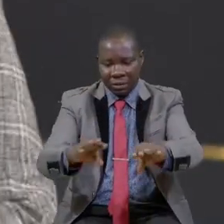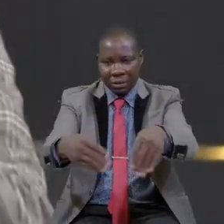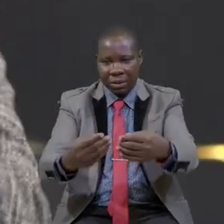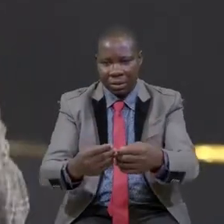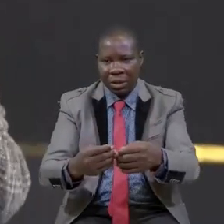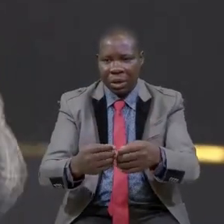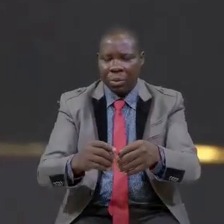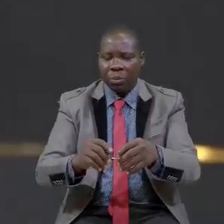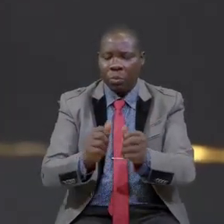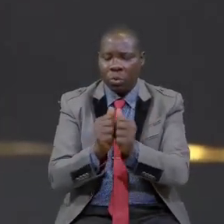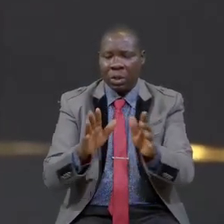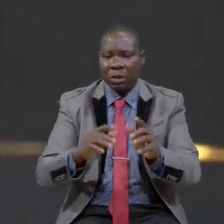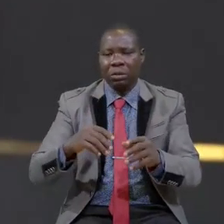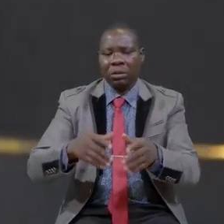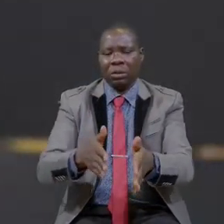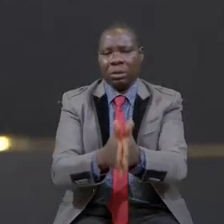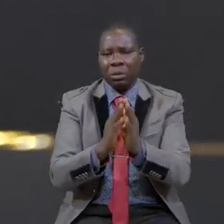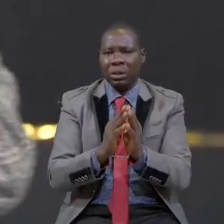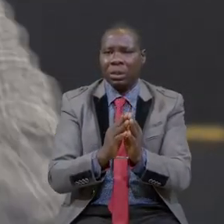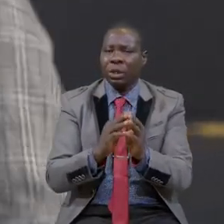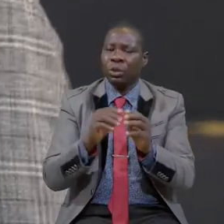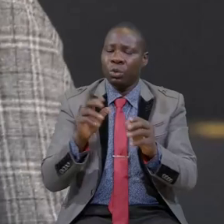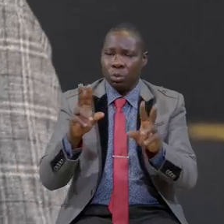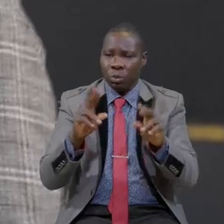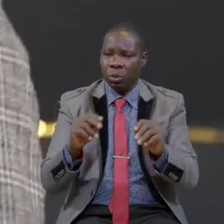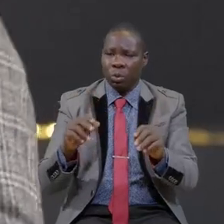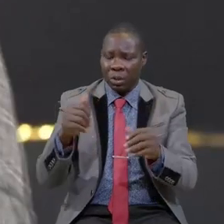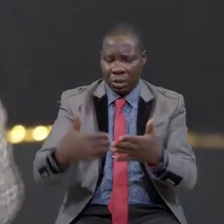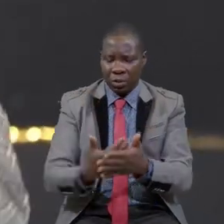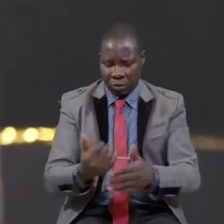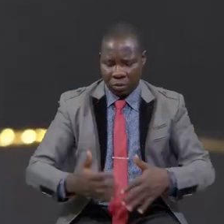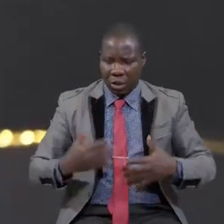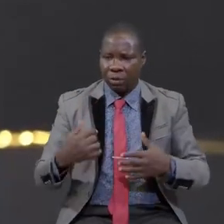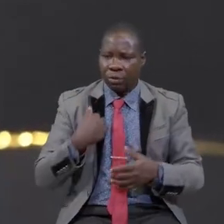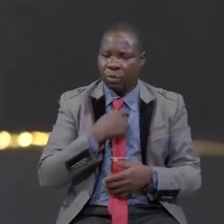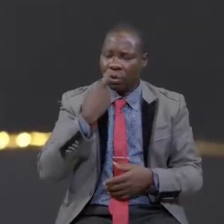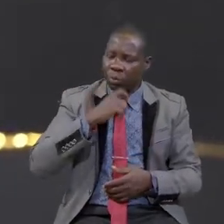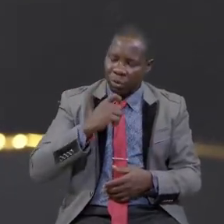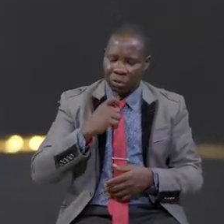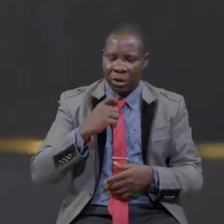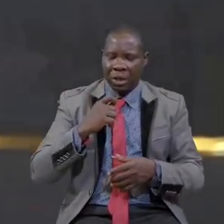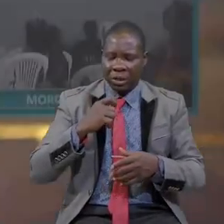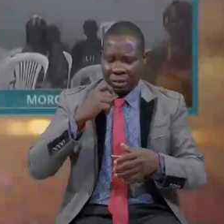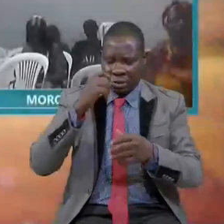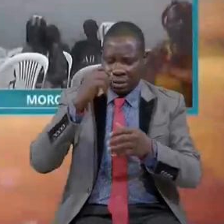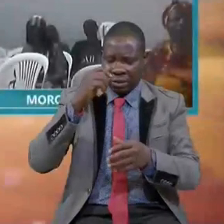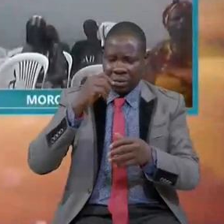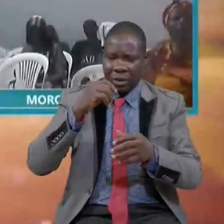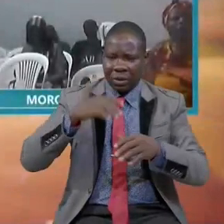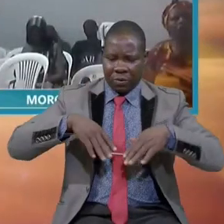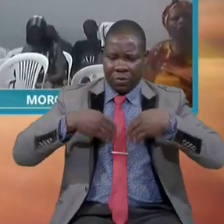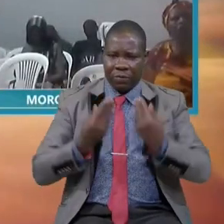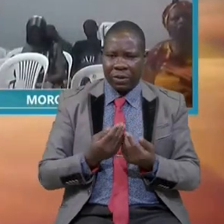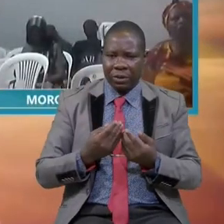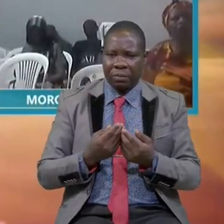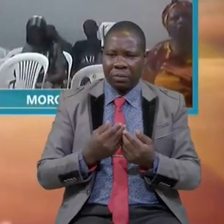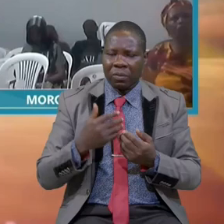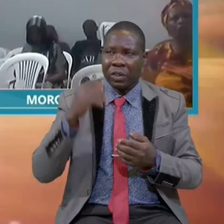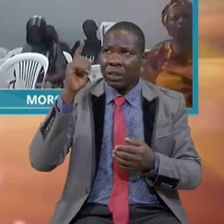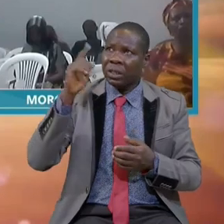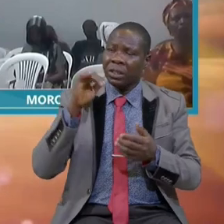tu dois abandonner l'iniquité. C'est pourquoi il dit, celui qui cache ses transgressions, les pasteurs qui cachent